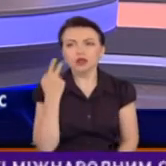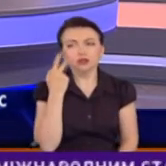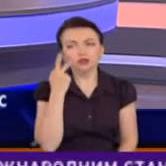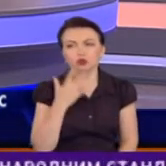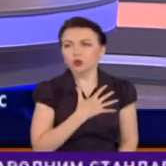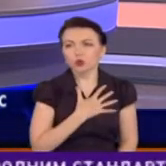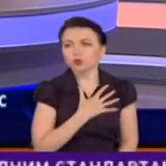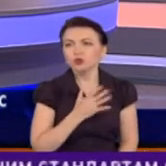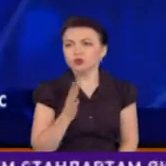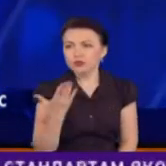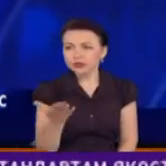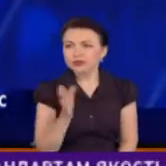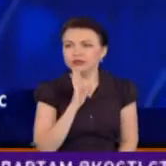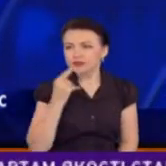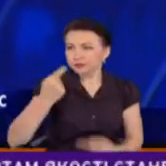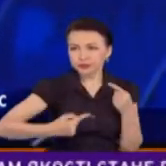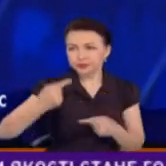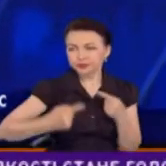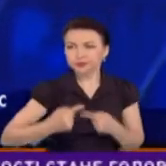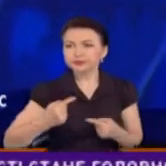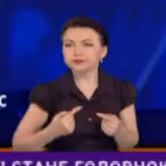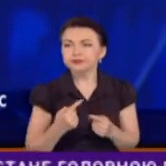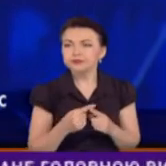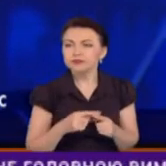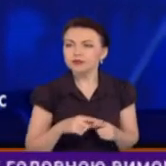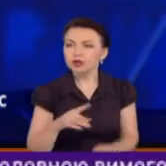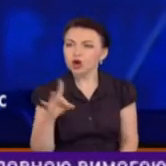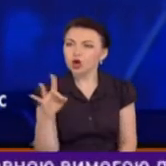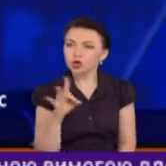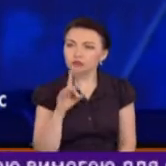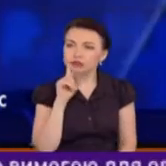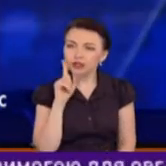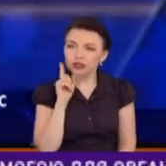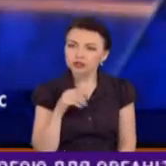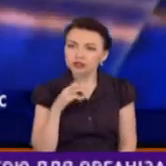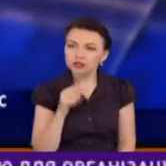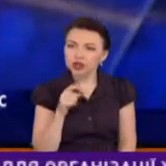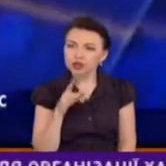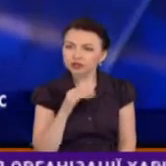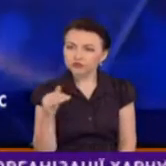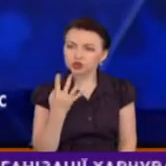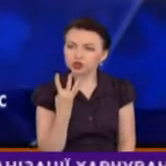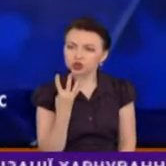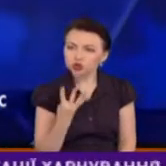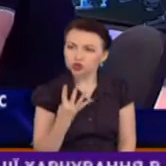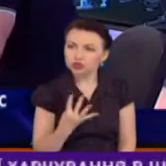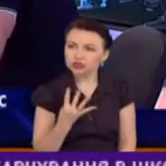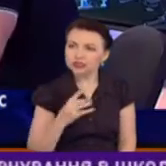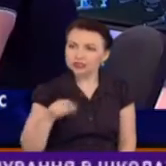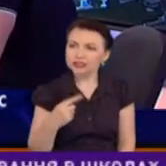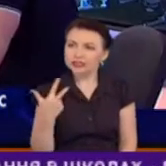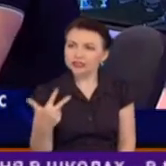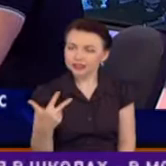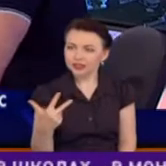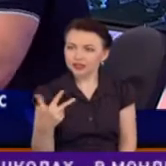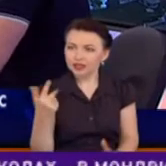пані Марією дискутувати. От бачите, розмір зеленого тарифу на сьогодні 4,3 гривні за 100